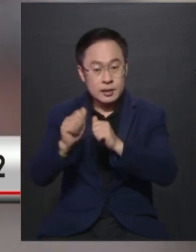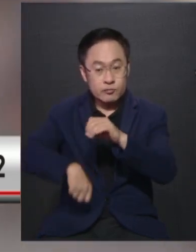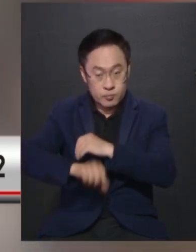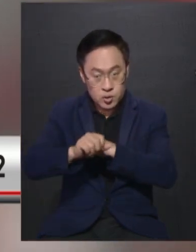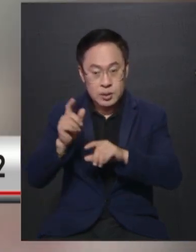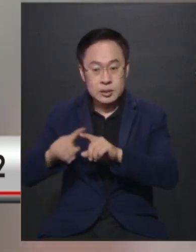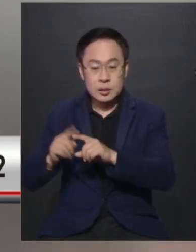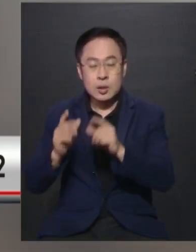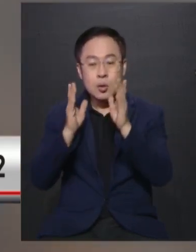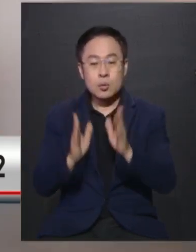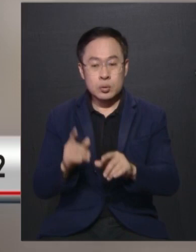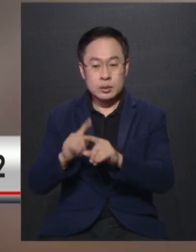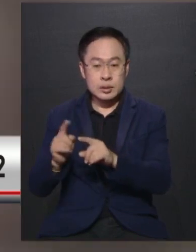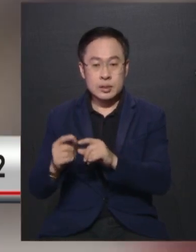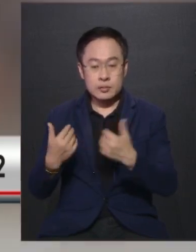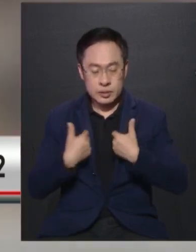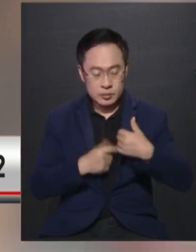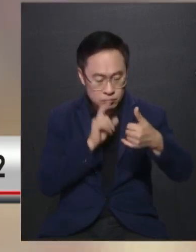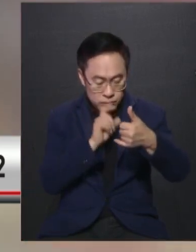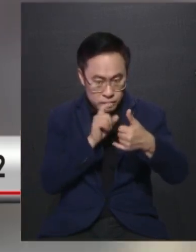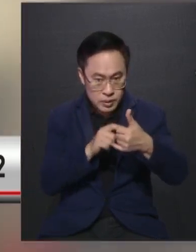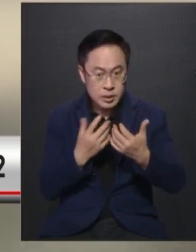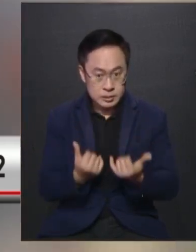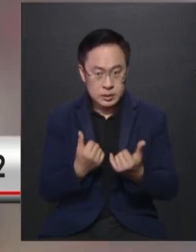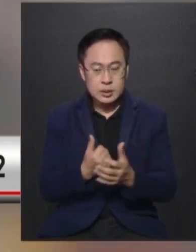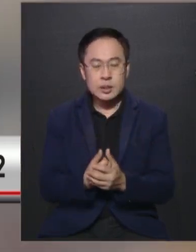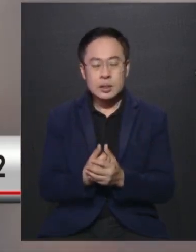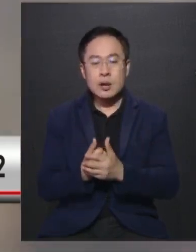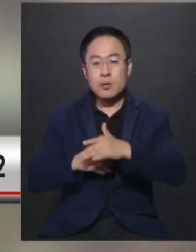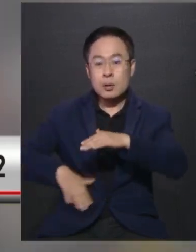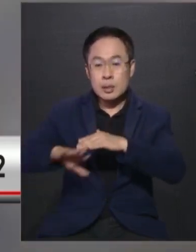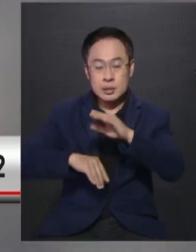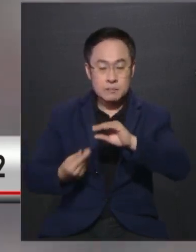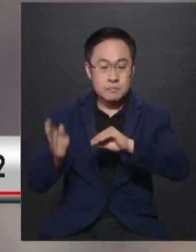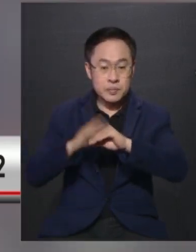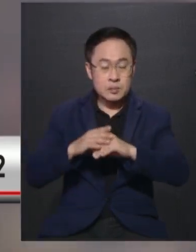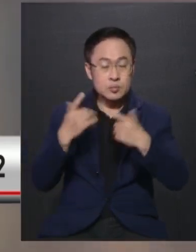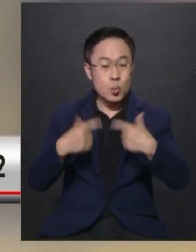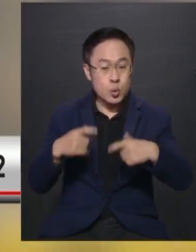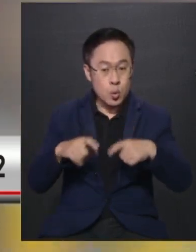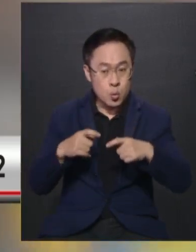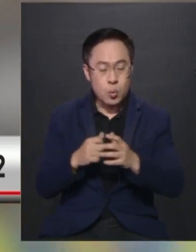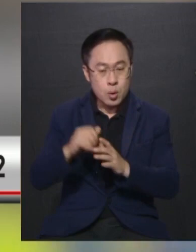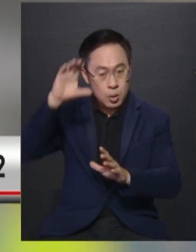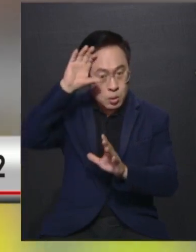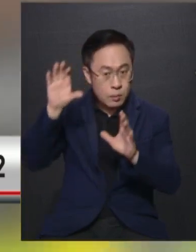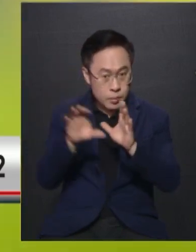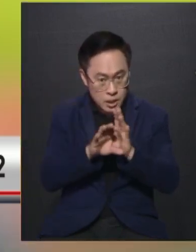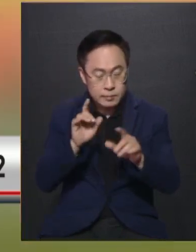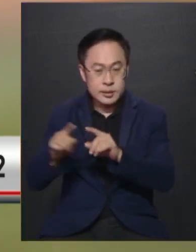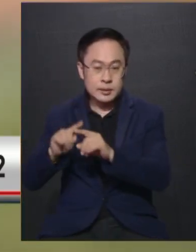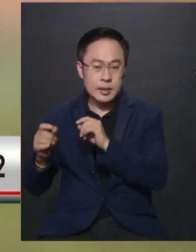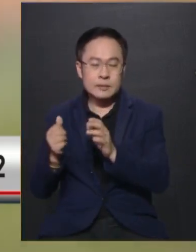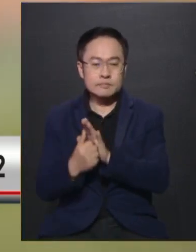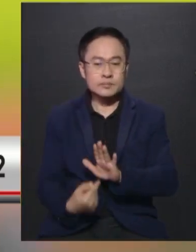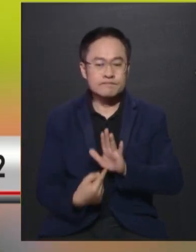ข้องทุกคนเข้าไปให้ปากคำพร้อมกับมอบหลักฐานเพิ่มเติมทั้งคลิปวิดีโอภาพถ่ายเพื่อใช้เป็นหลักฐ